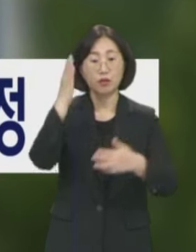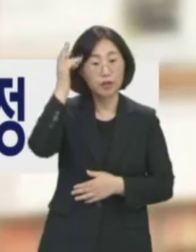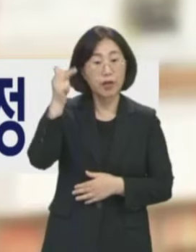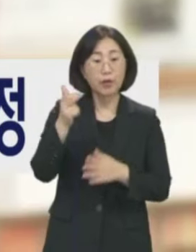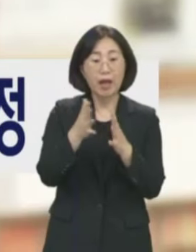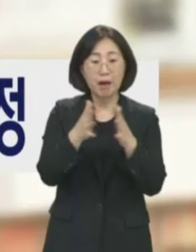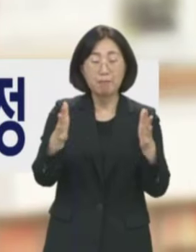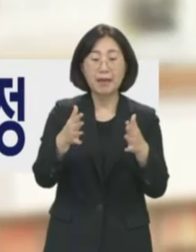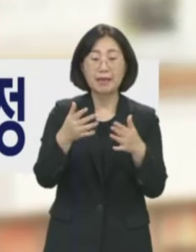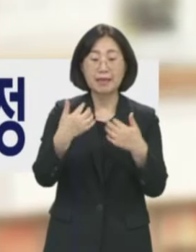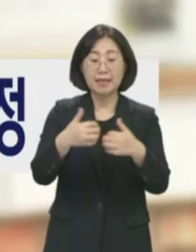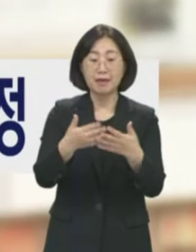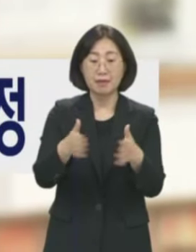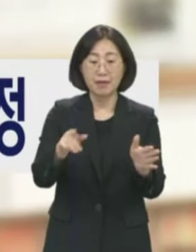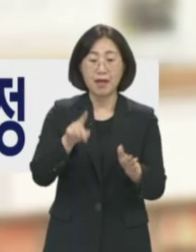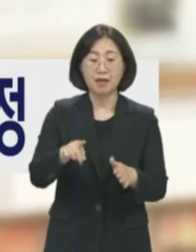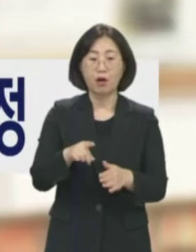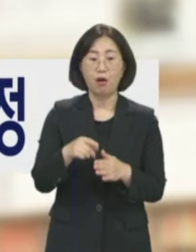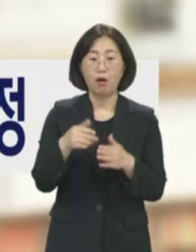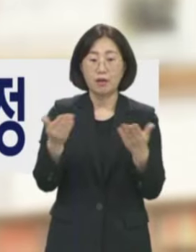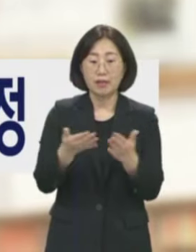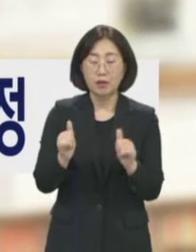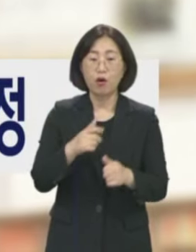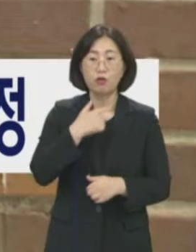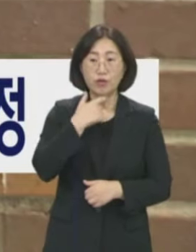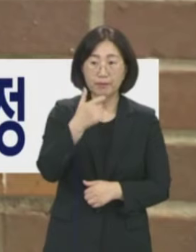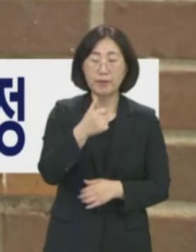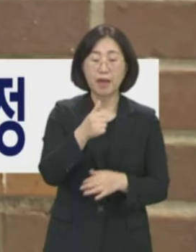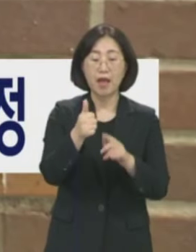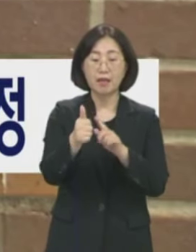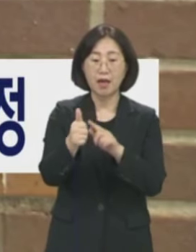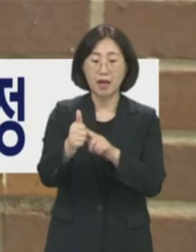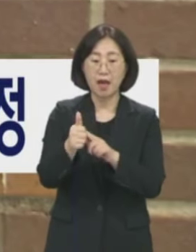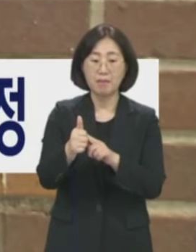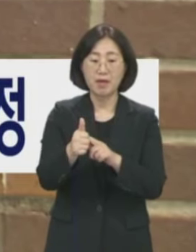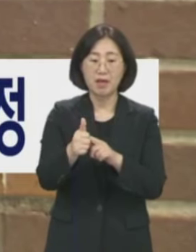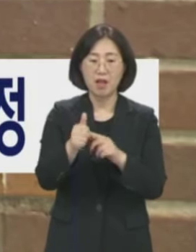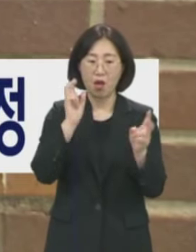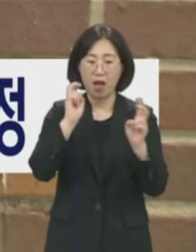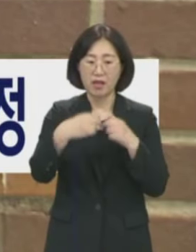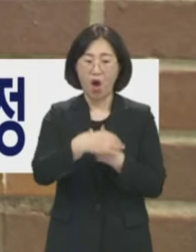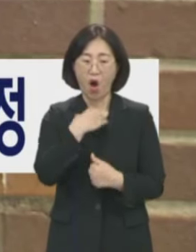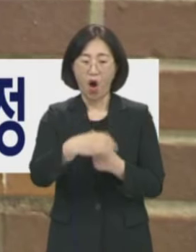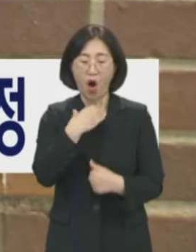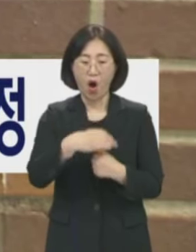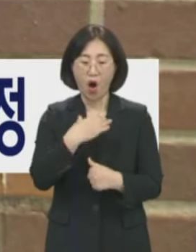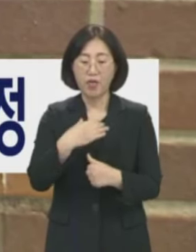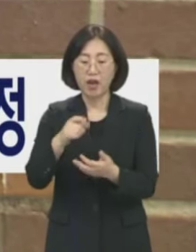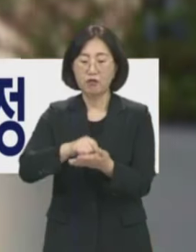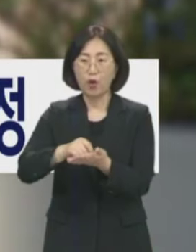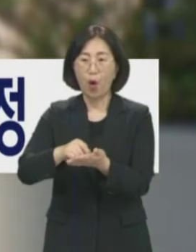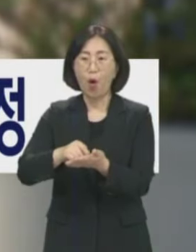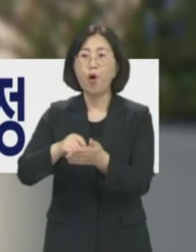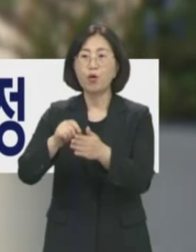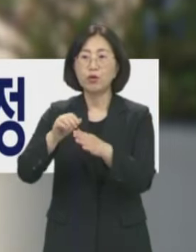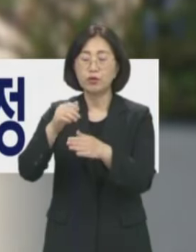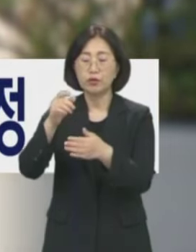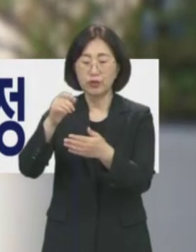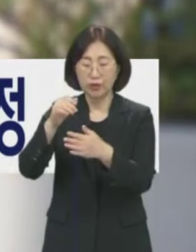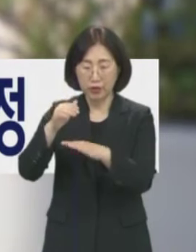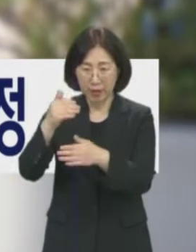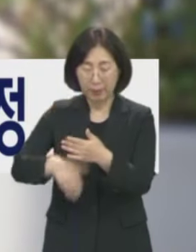아파트 기계실에서 관리사무소 직원 60대 남성 A씨가 직장 내 괴롭힘이 있었다는 유서를 남기고 숨진 채